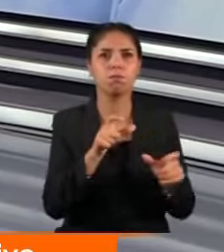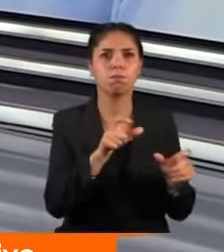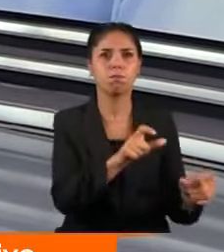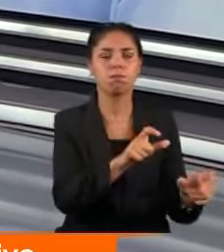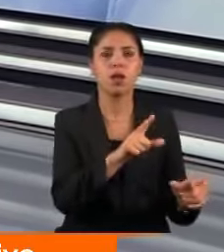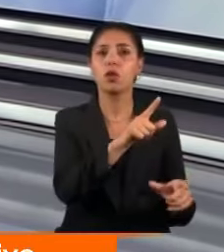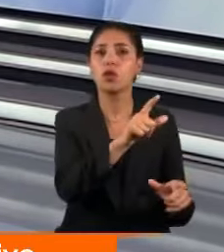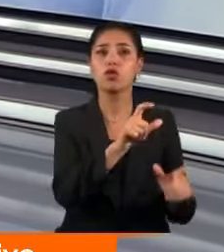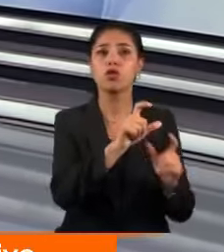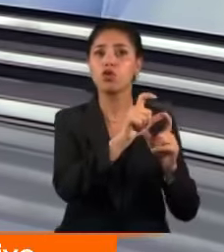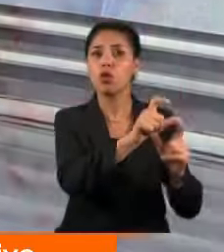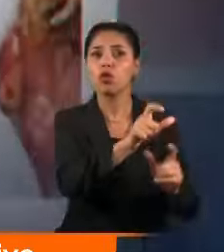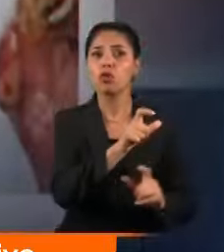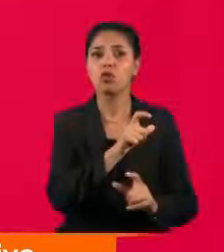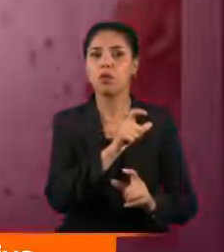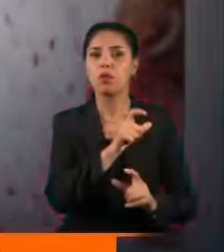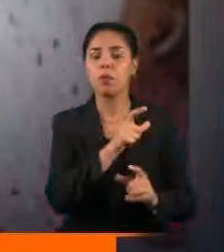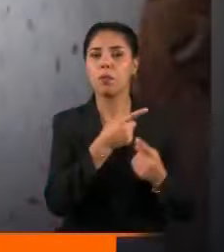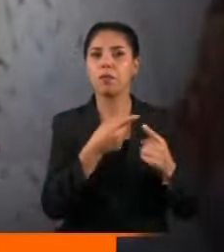çelişkili.